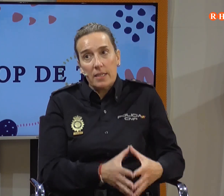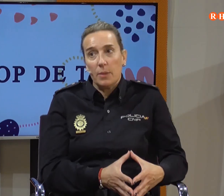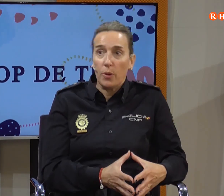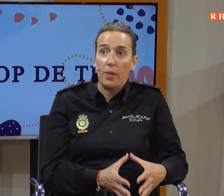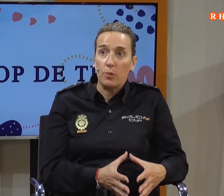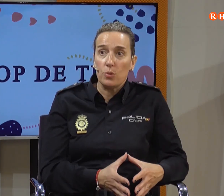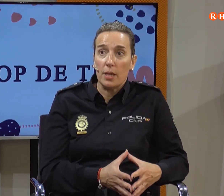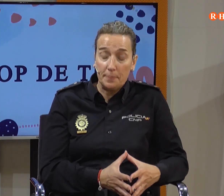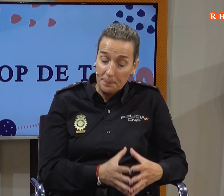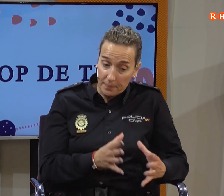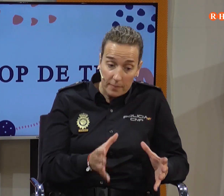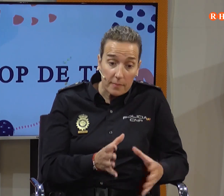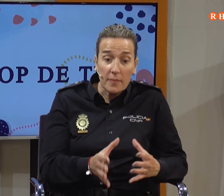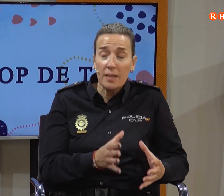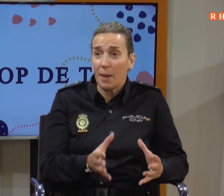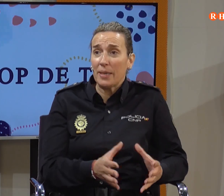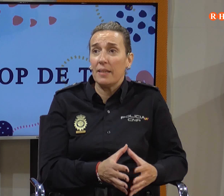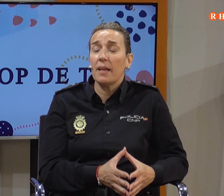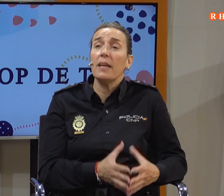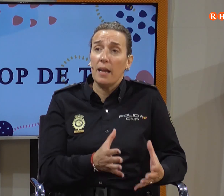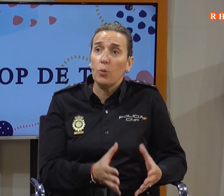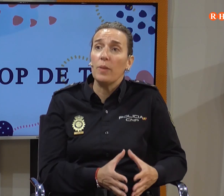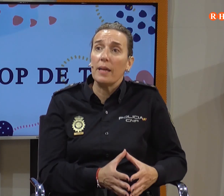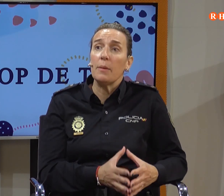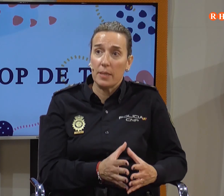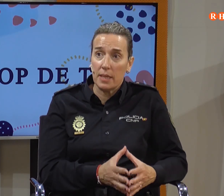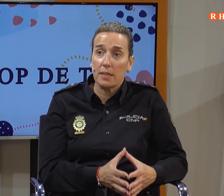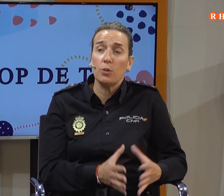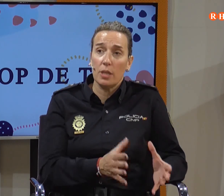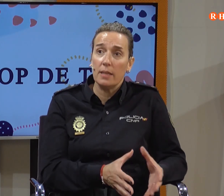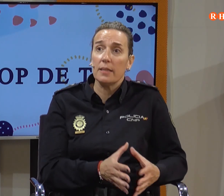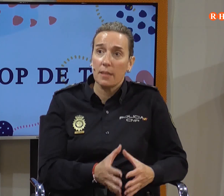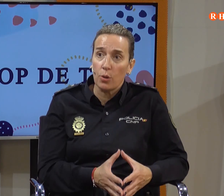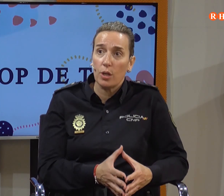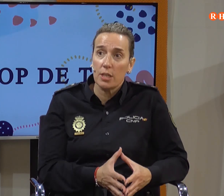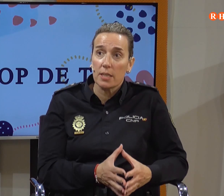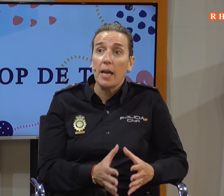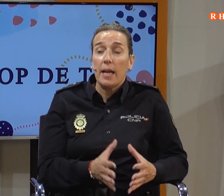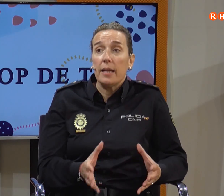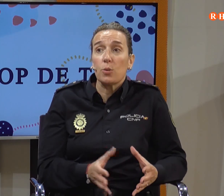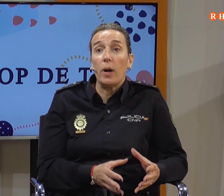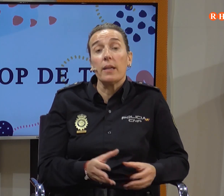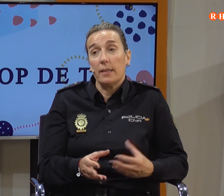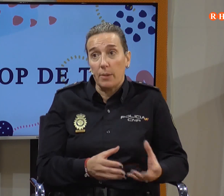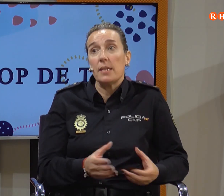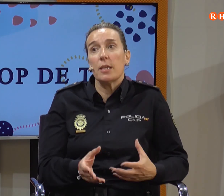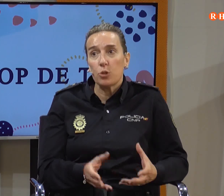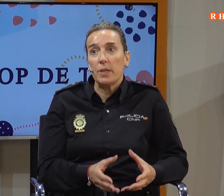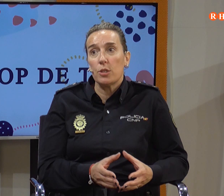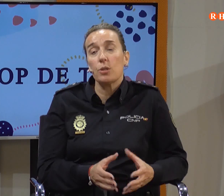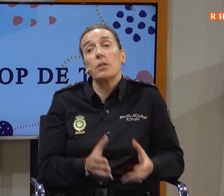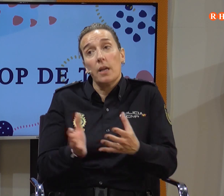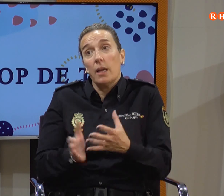ficar aquest tipus de denúncia. I a partir d'ahí, el grup d'investigacions de delictes tecnològics és quan, a través dels